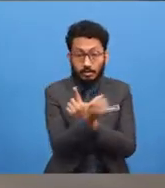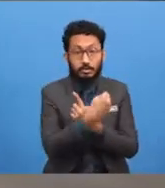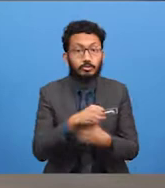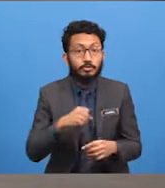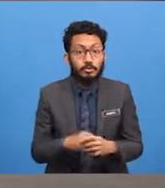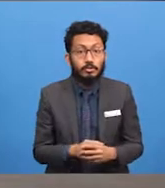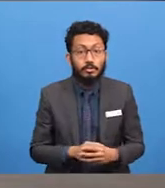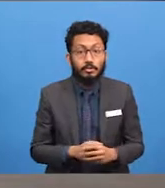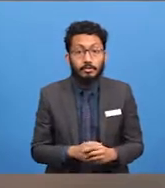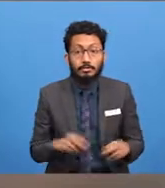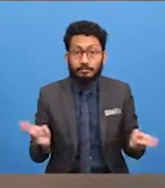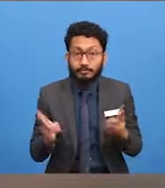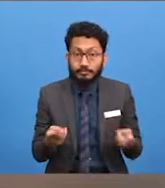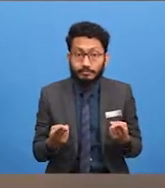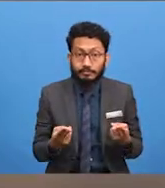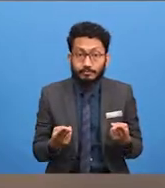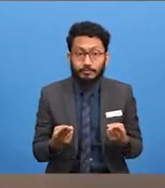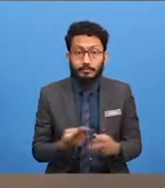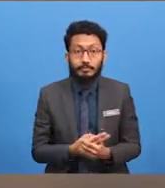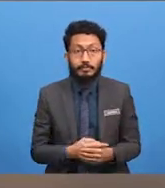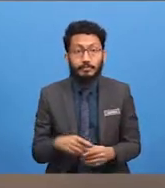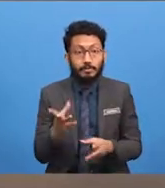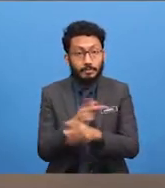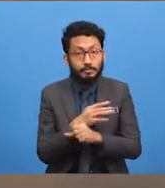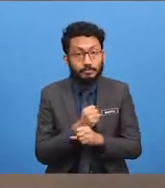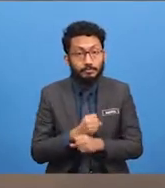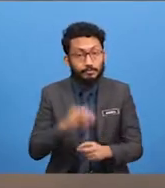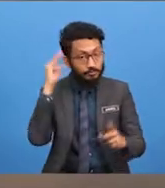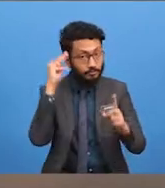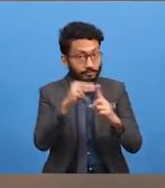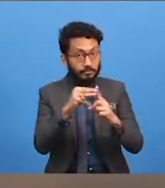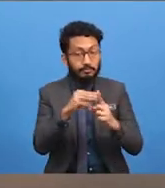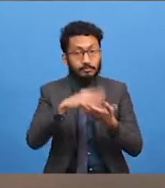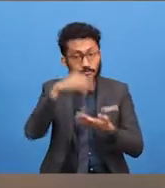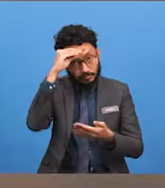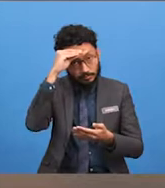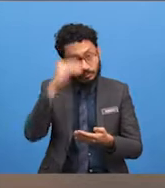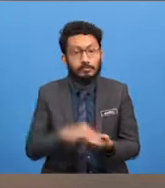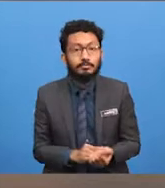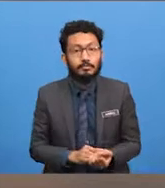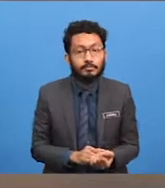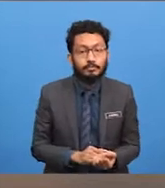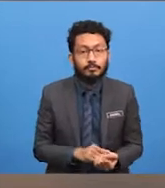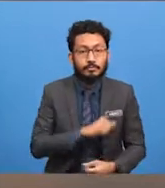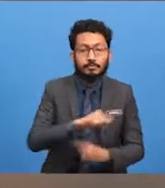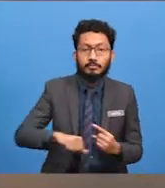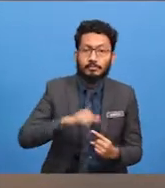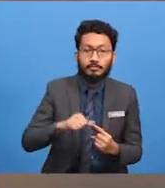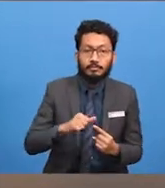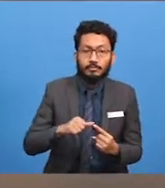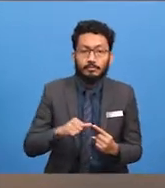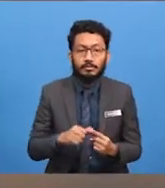sesebuah organisasi perlu mendapatkan maklumat berkaitan dengan persekitaran organisasi syarikat